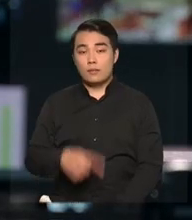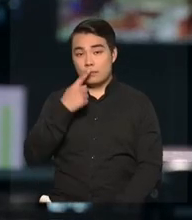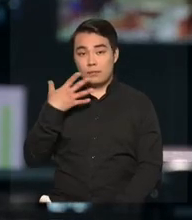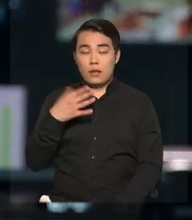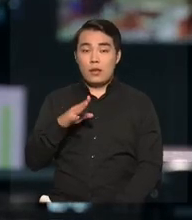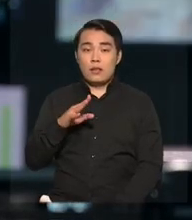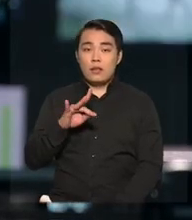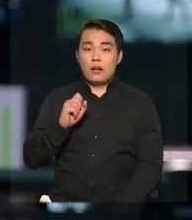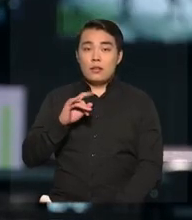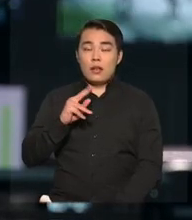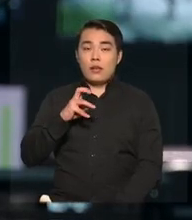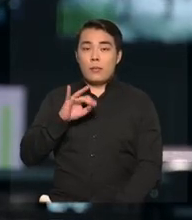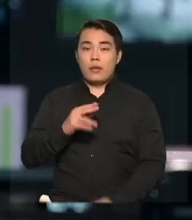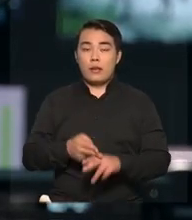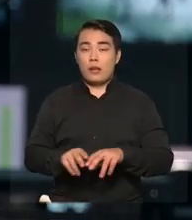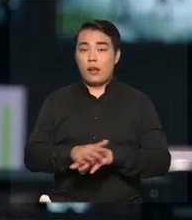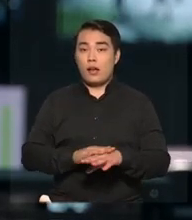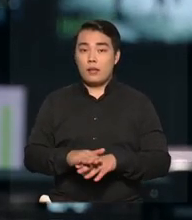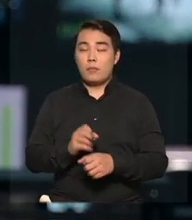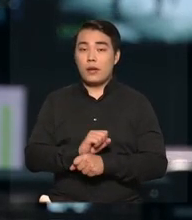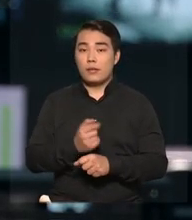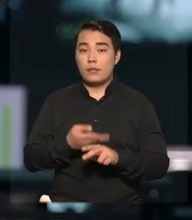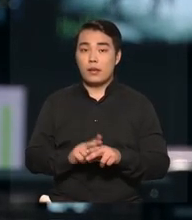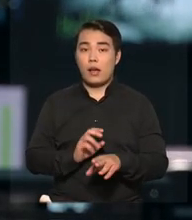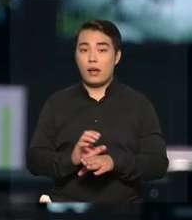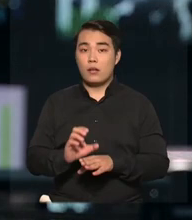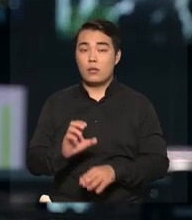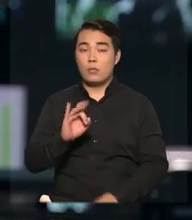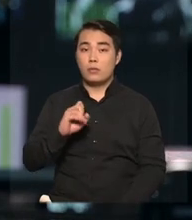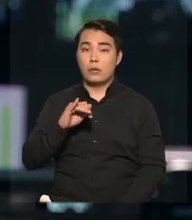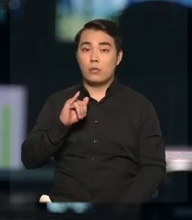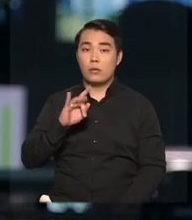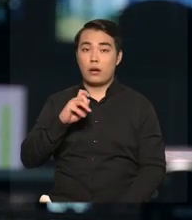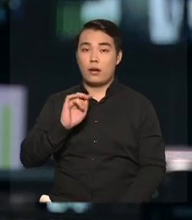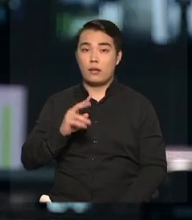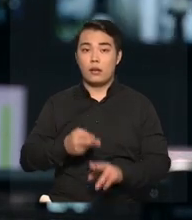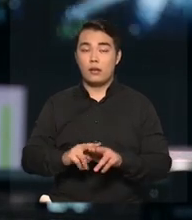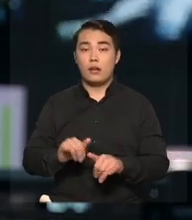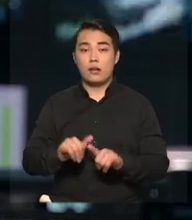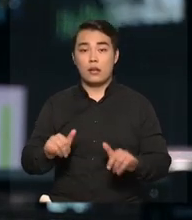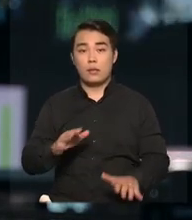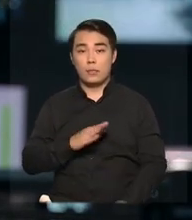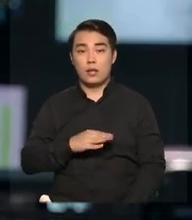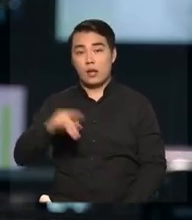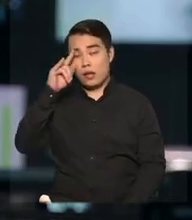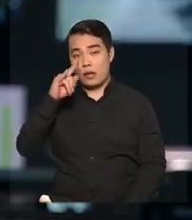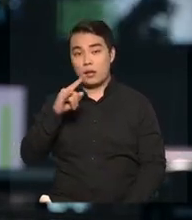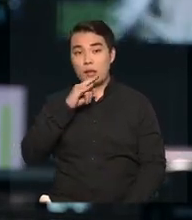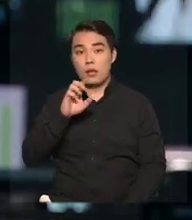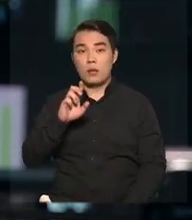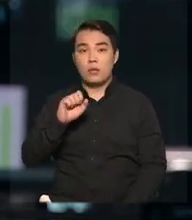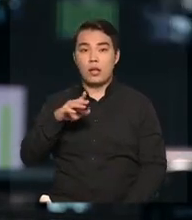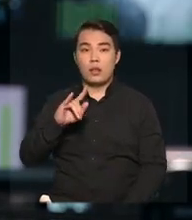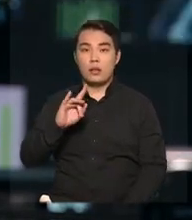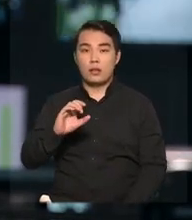Былтыр Транскаспия халықаралық көлік бағдары арқылы тасымалданған уран өнімдерінің үлесі айтарлықтай артты. Қазақстаннан батыс